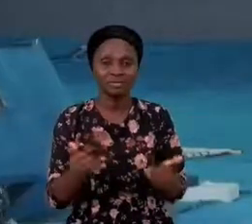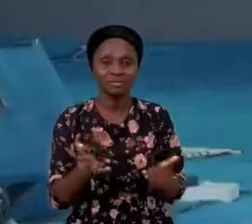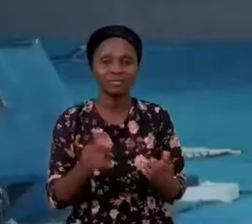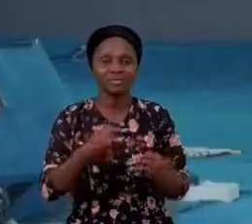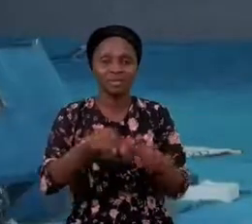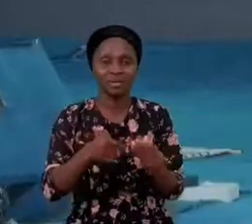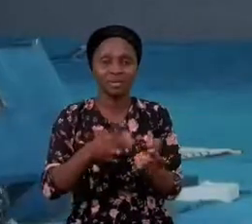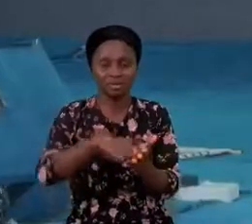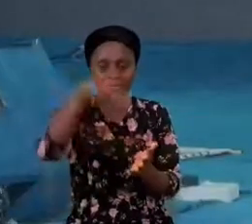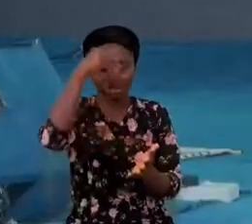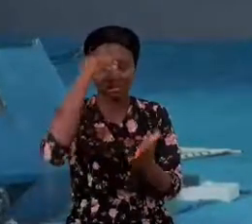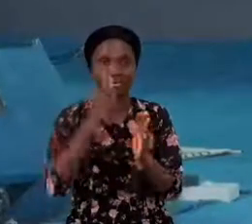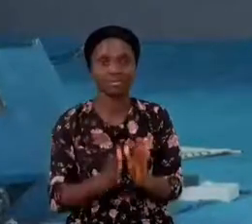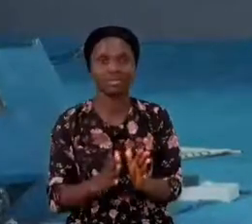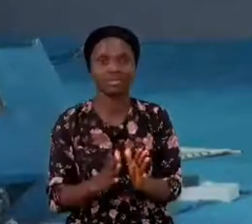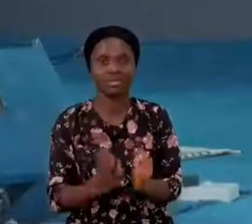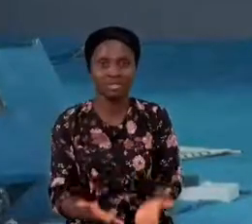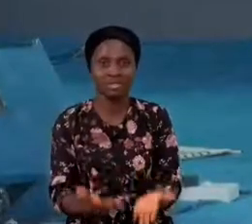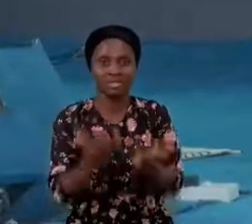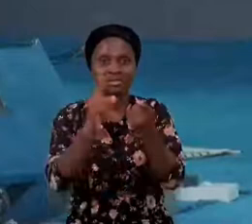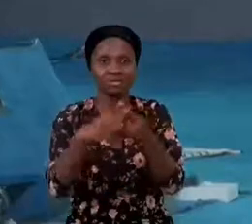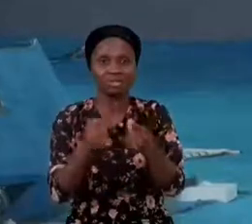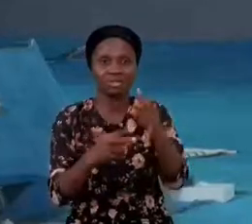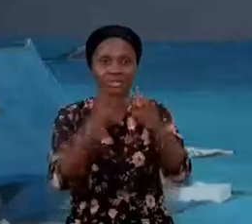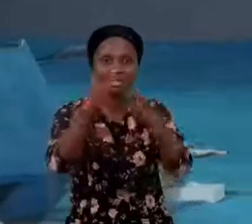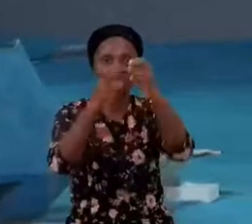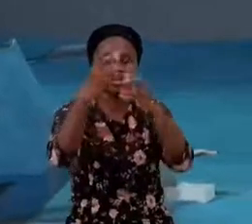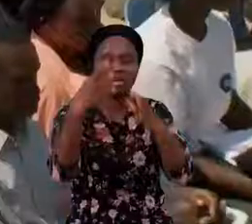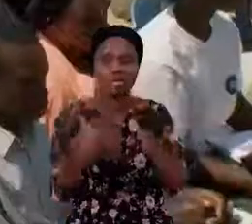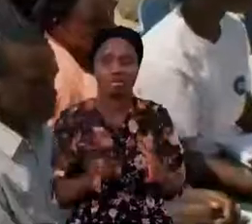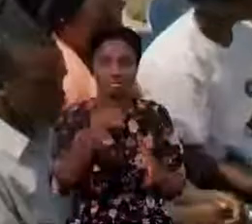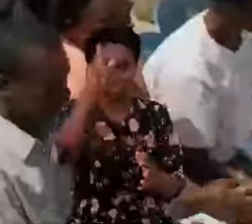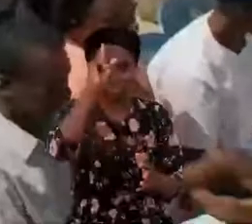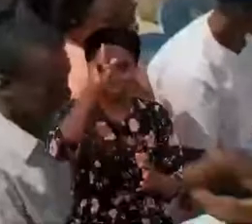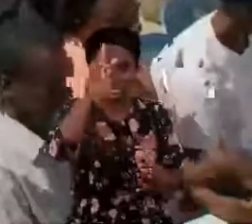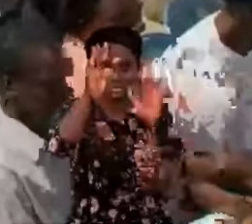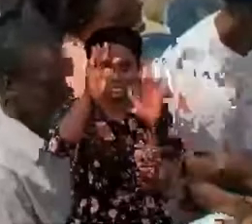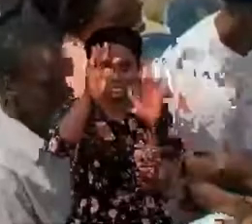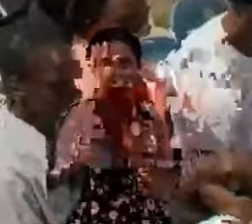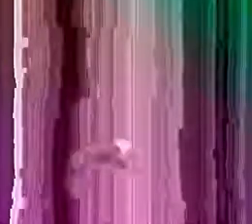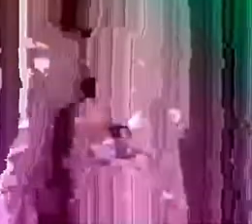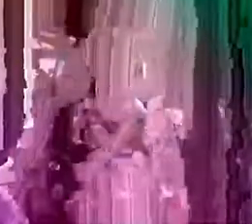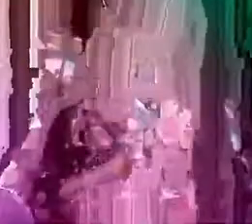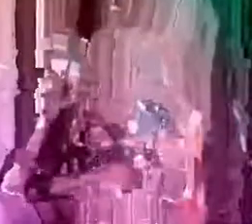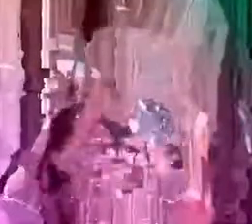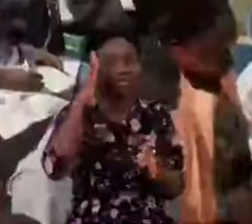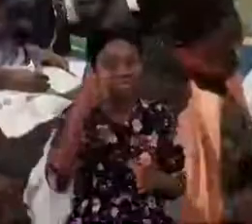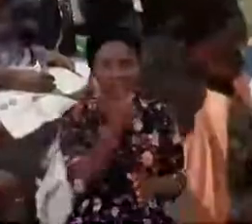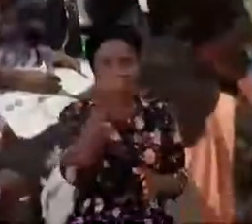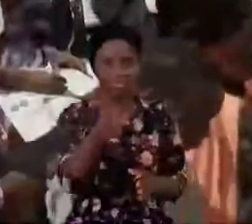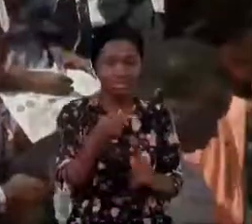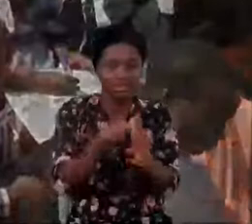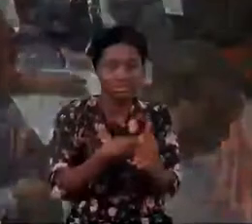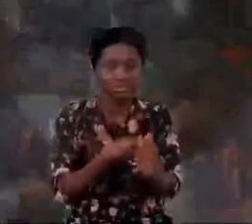Seigneur te prendra de là où tu es présentement et il va t'amener au sommet au nom de Jésus.